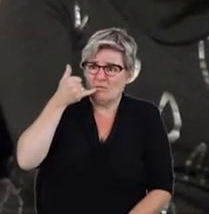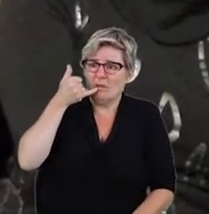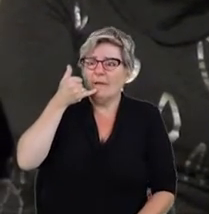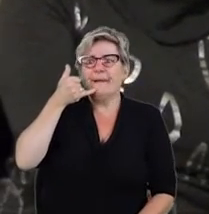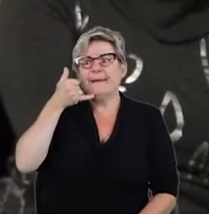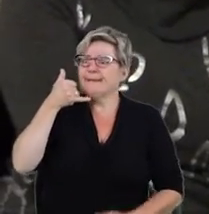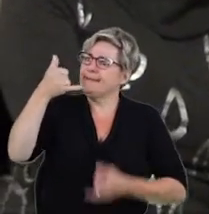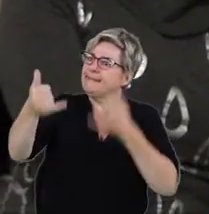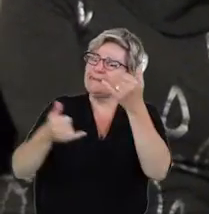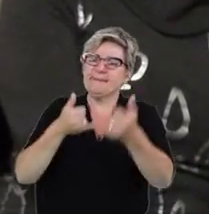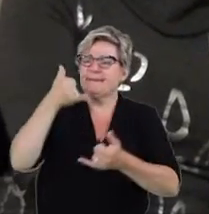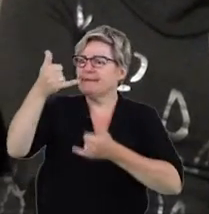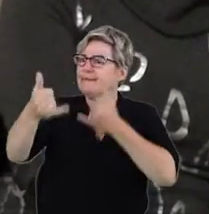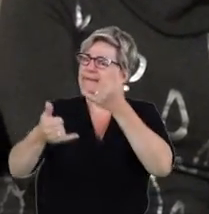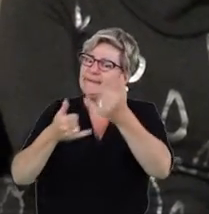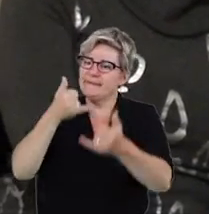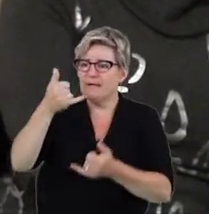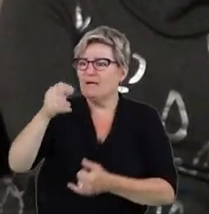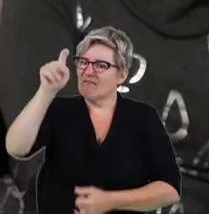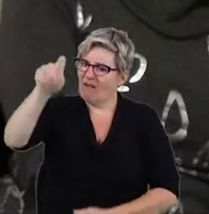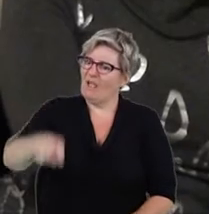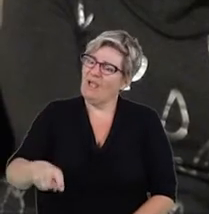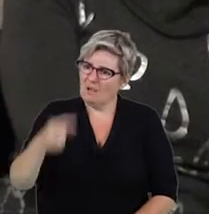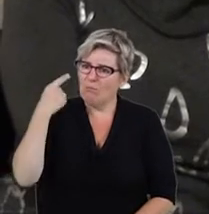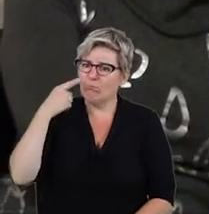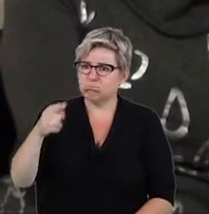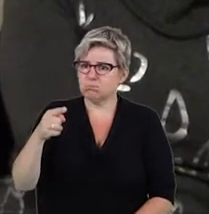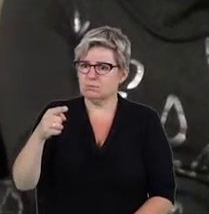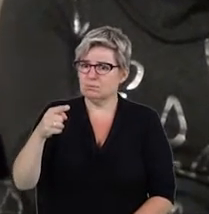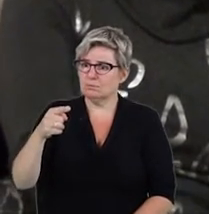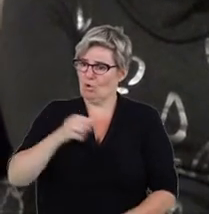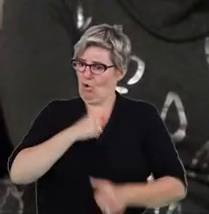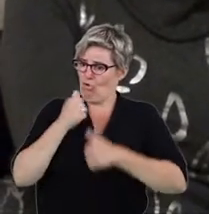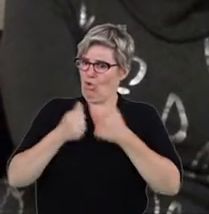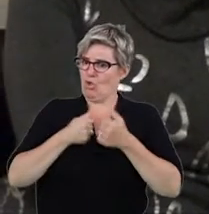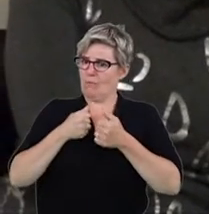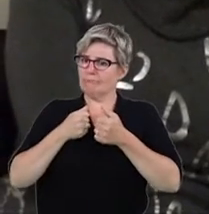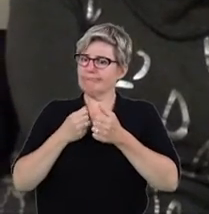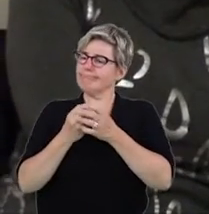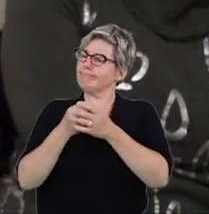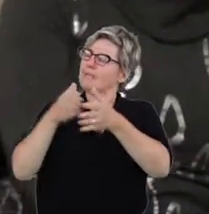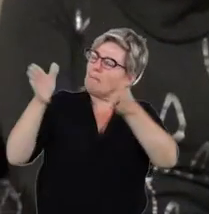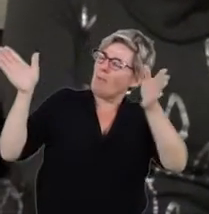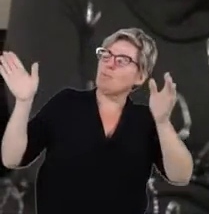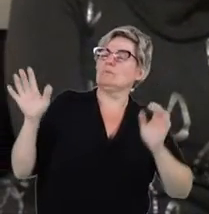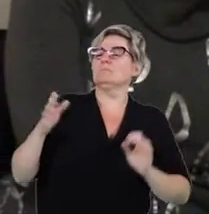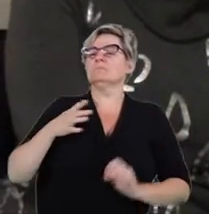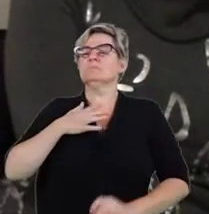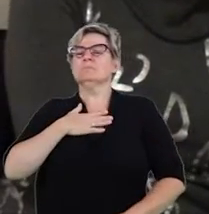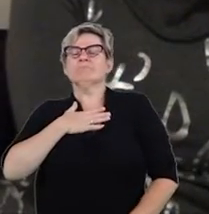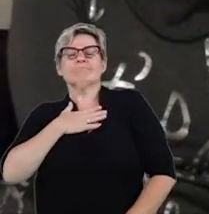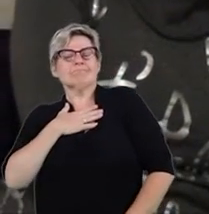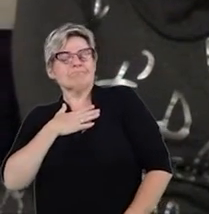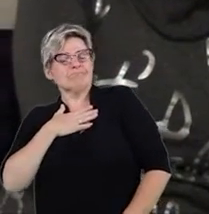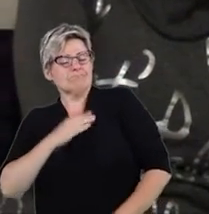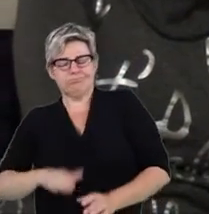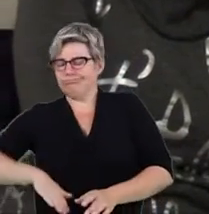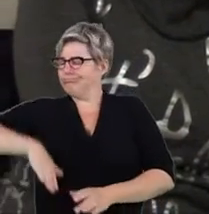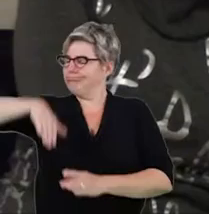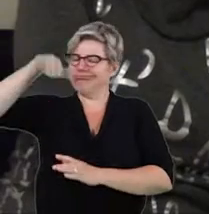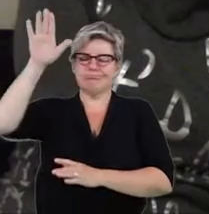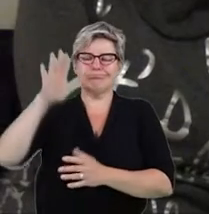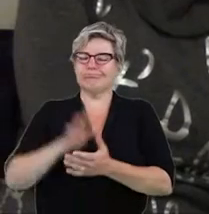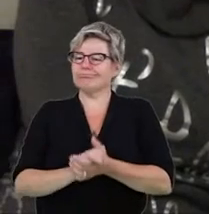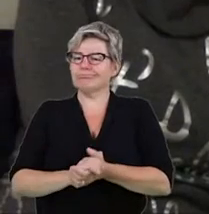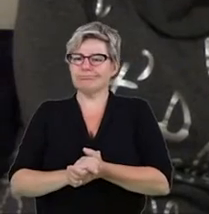plus. Sa vie autonome elle s'est épanouie extraordinairement,